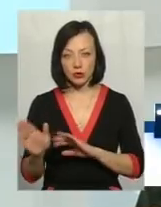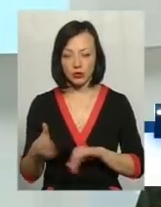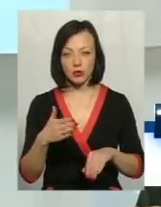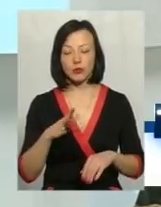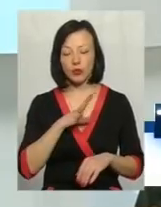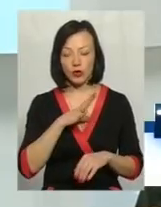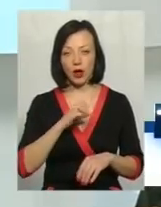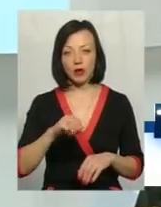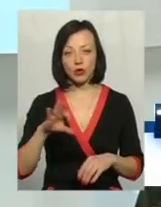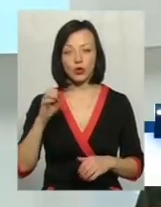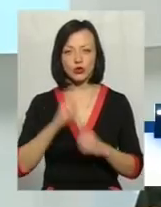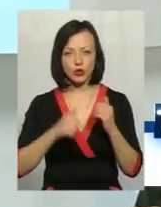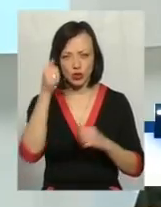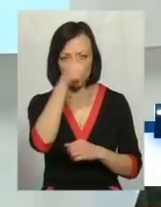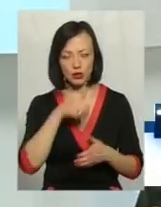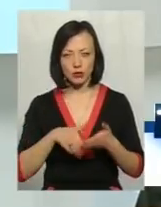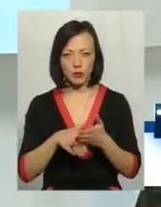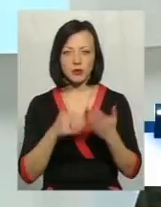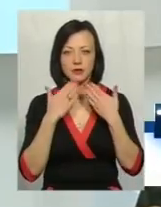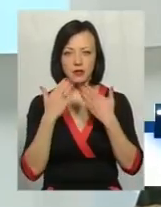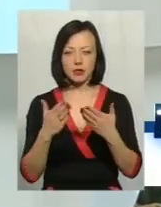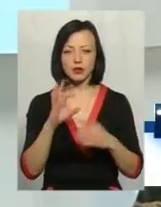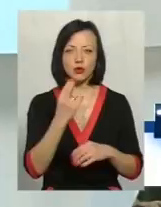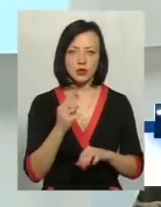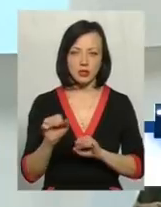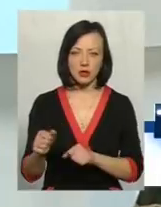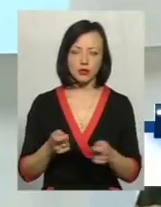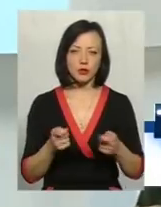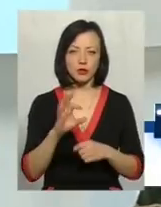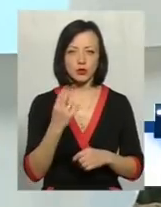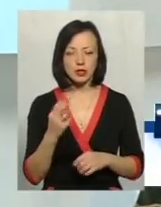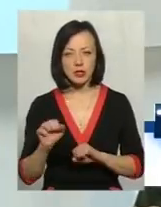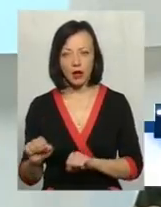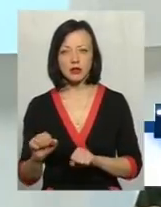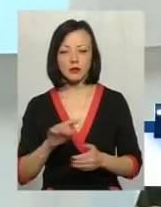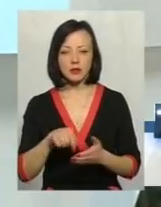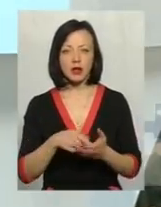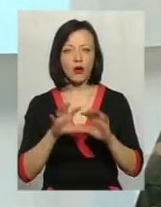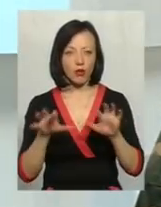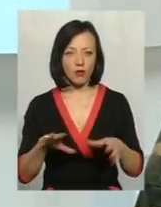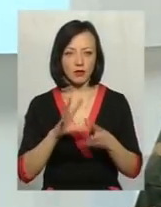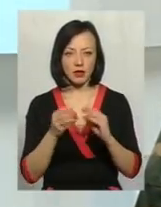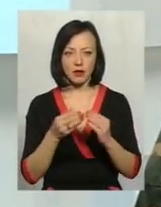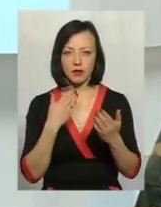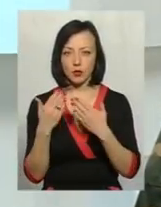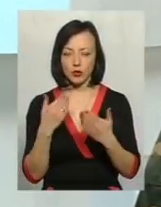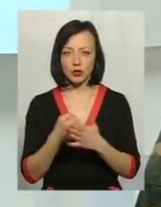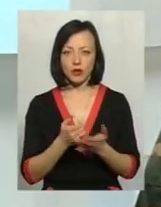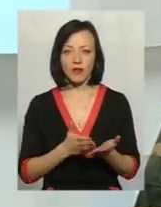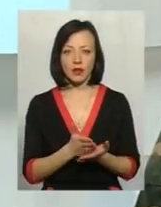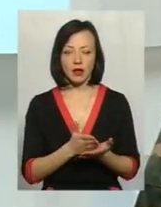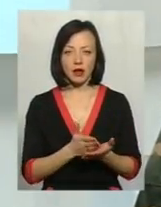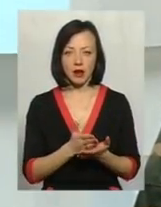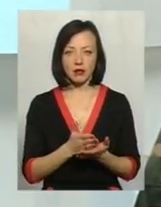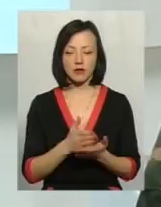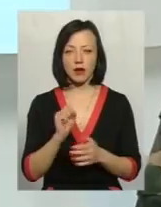АТО, щорічна допомога, вони звертаються в соцзахист, управління соцзахисту. Міський голова взагалі відноситься до ветеранів